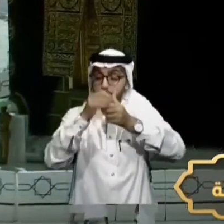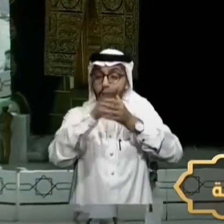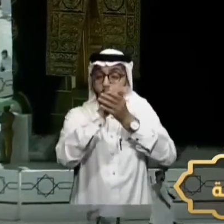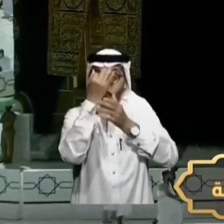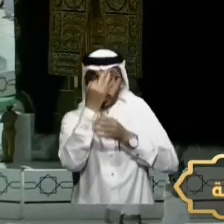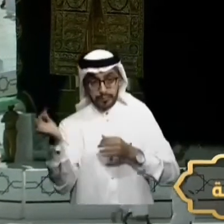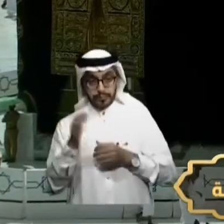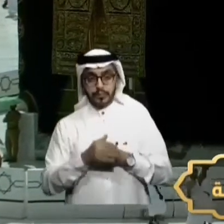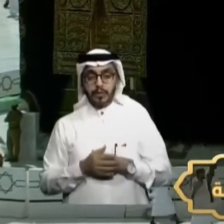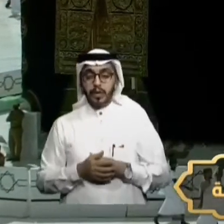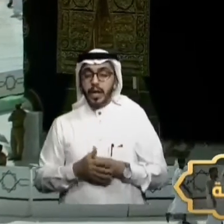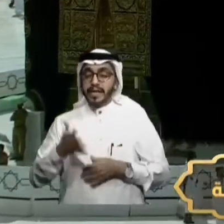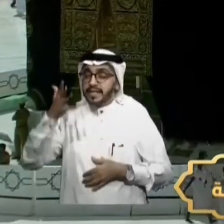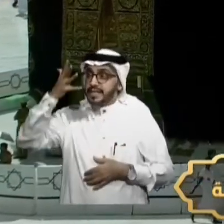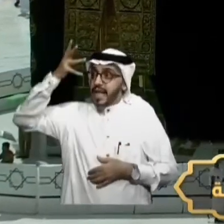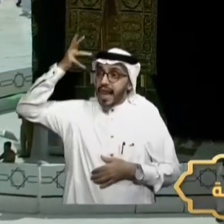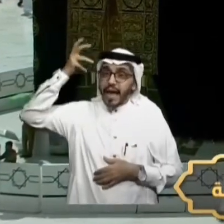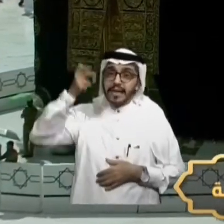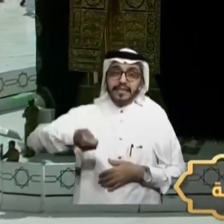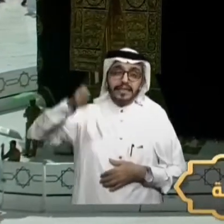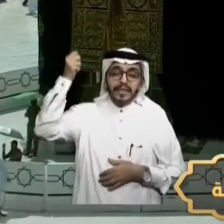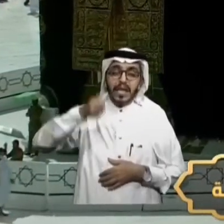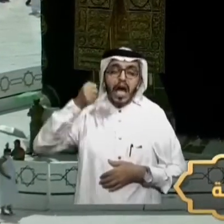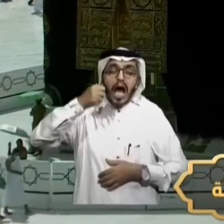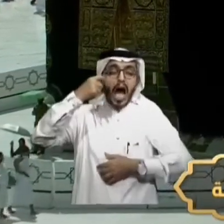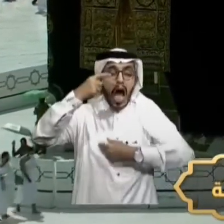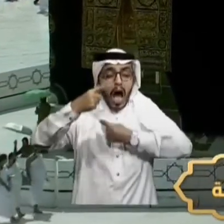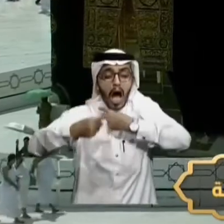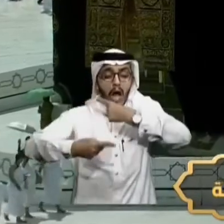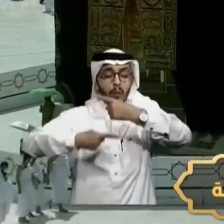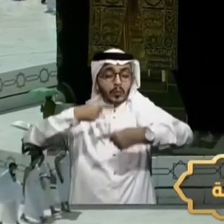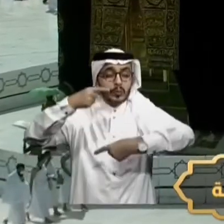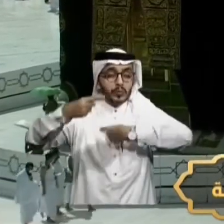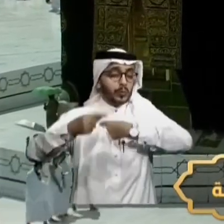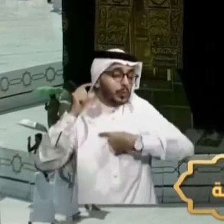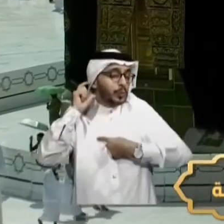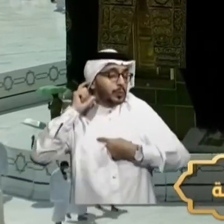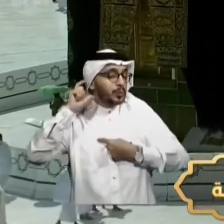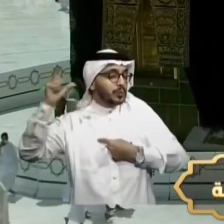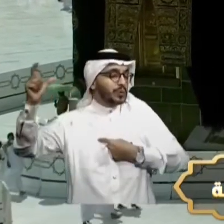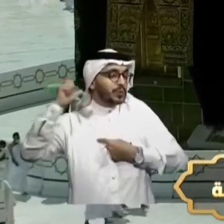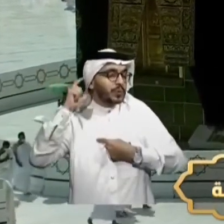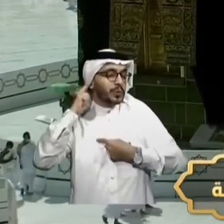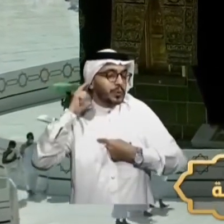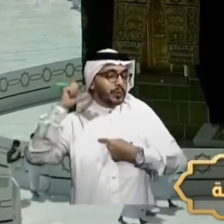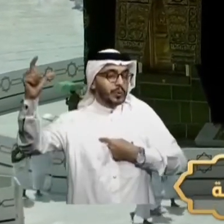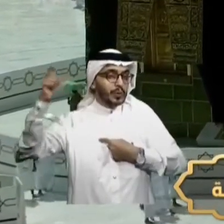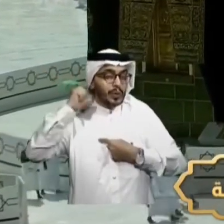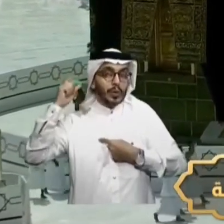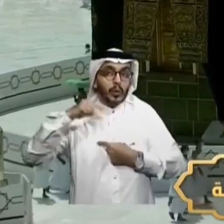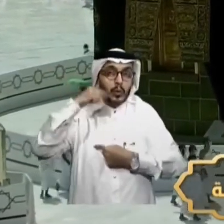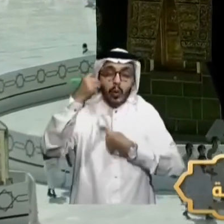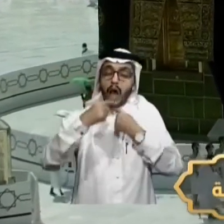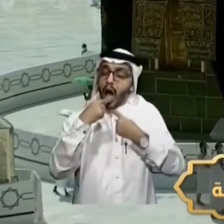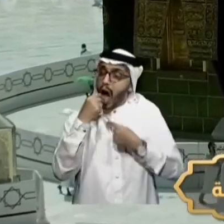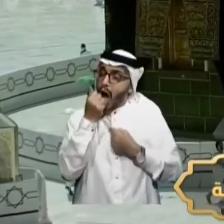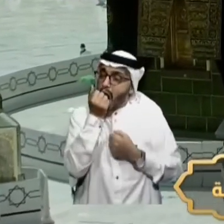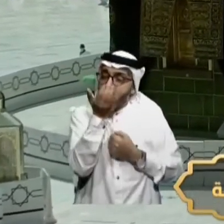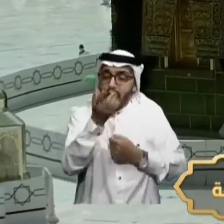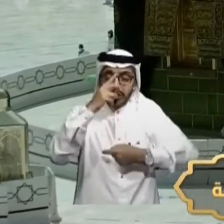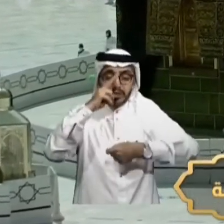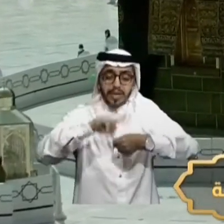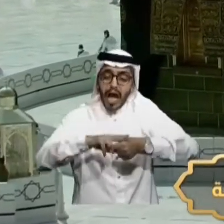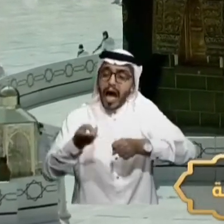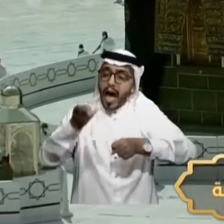السمحاء. صلاةً لا يملُّ السامع همسها ونداءها، ولا تسأم الألسن